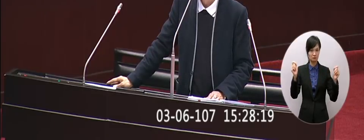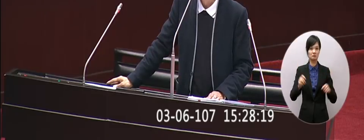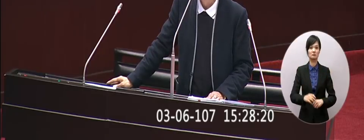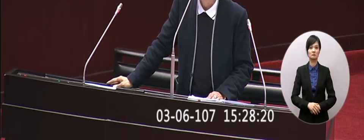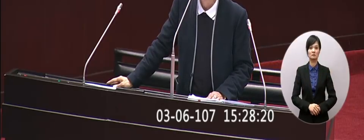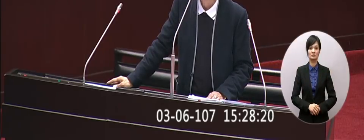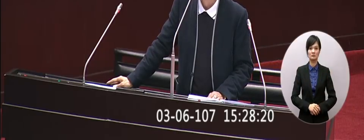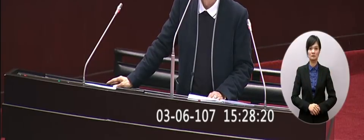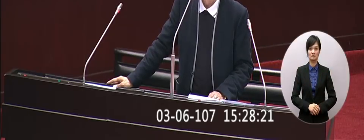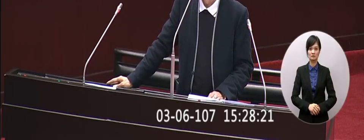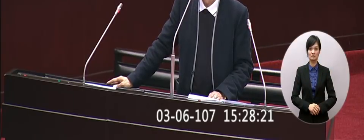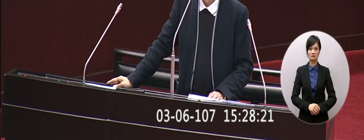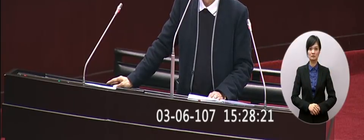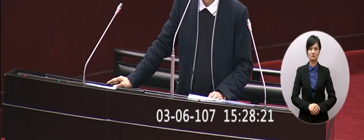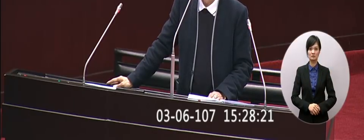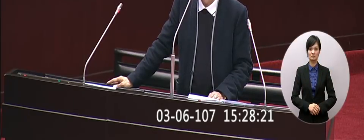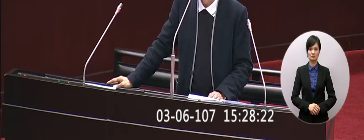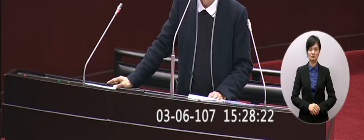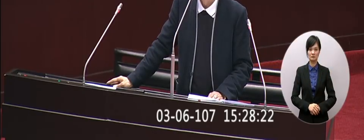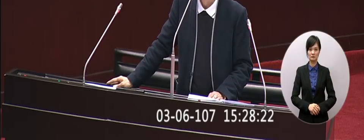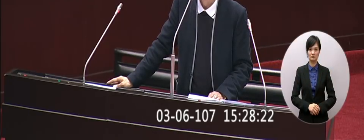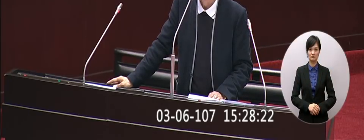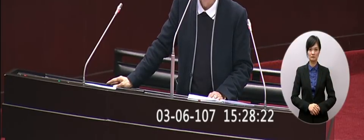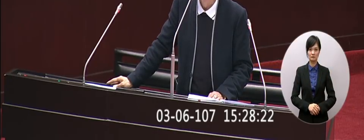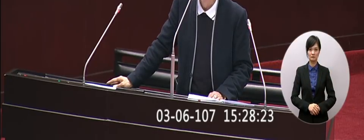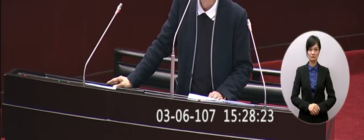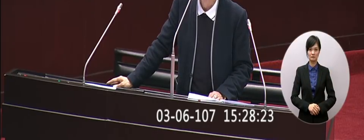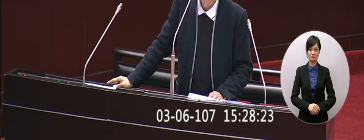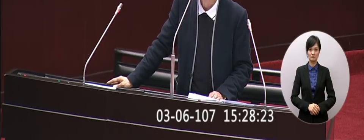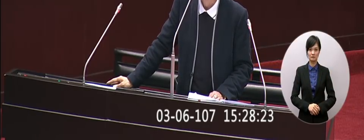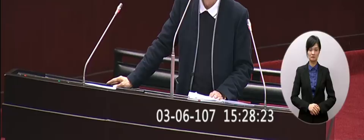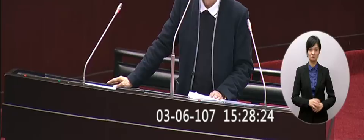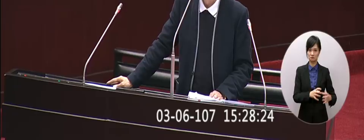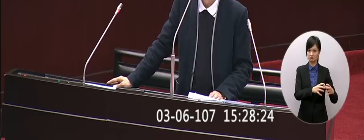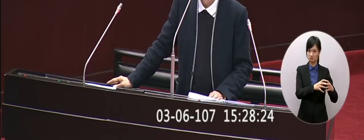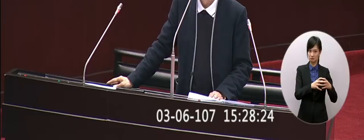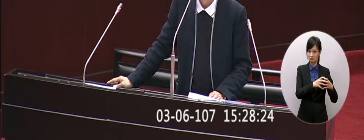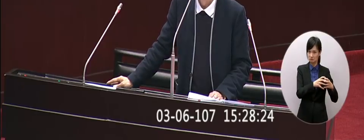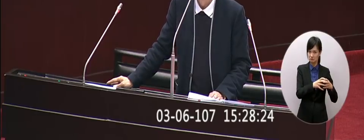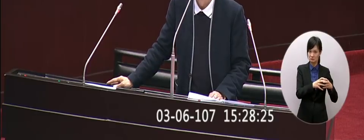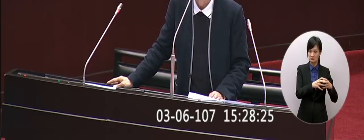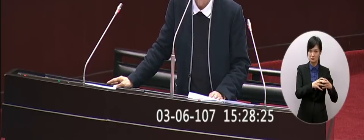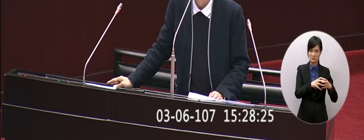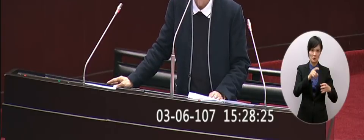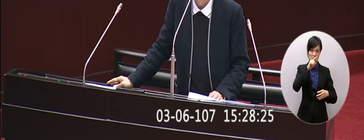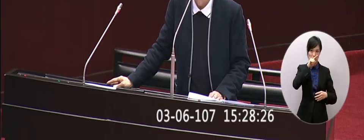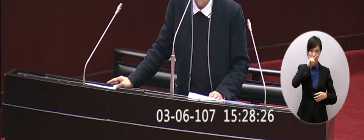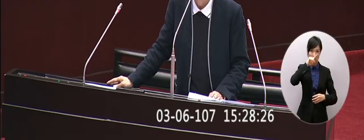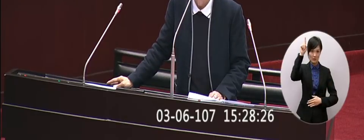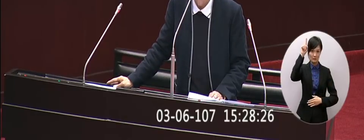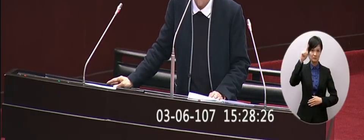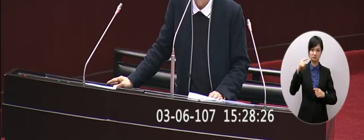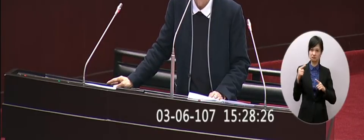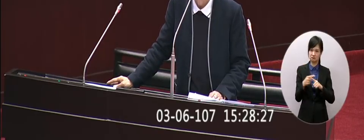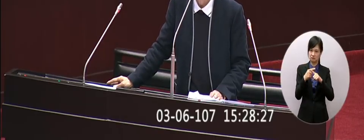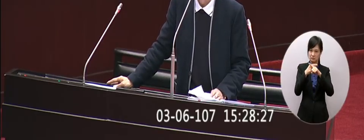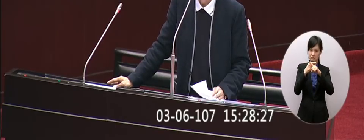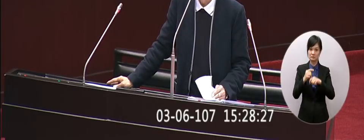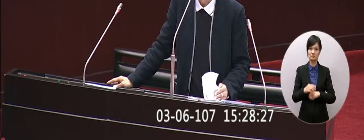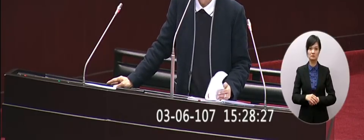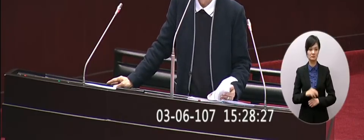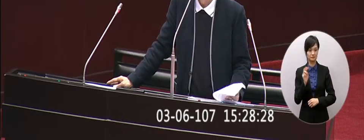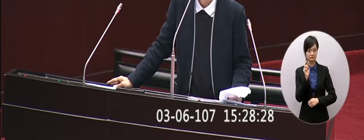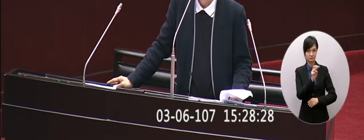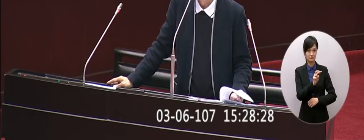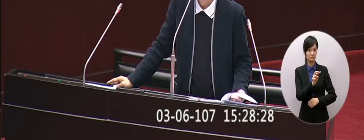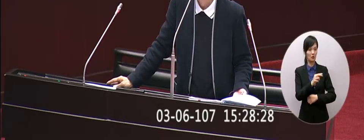这段漫长的时间，不只是这些个集体的诉讼，我们也看到了很多的职灾的劳工朋